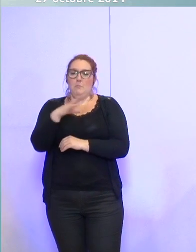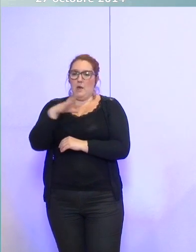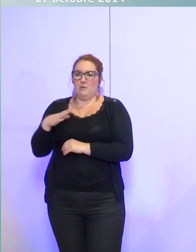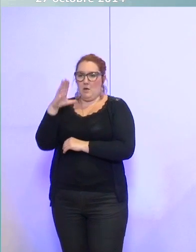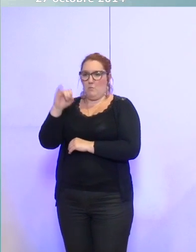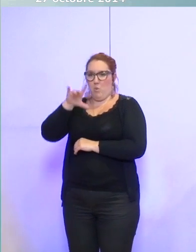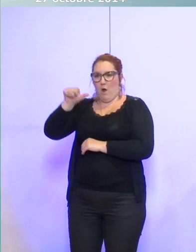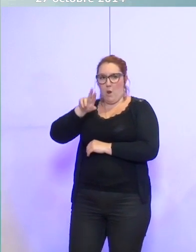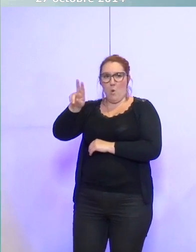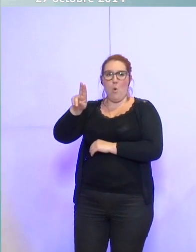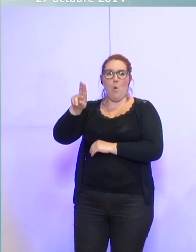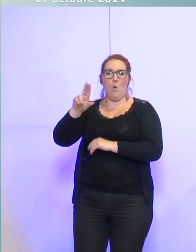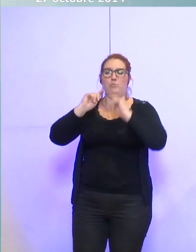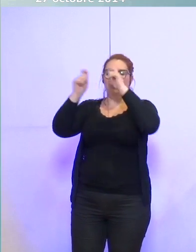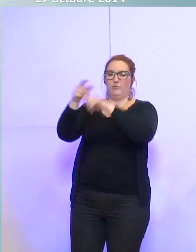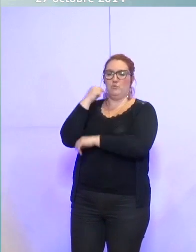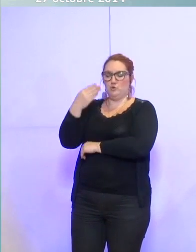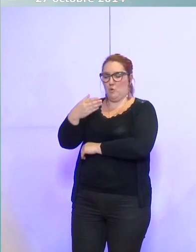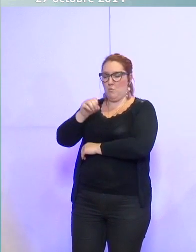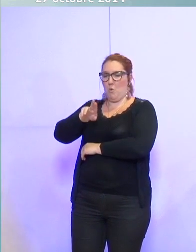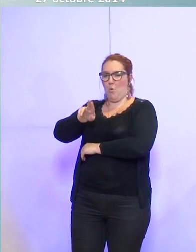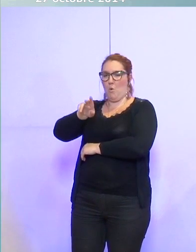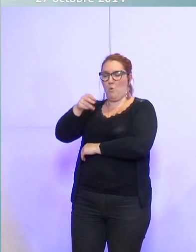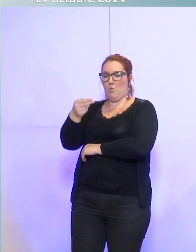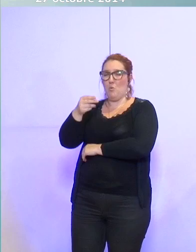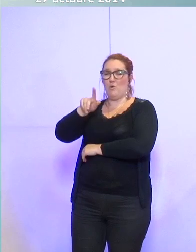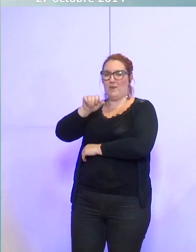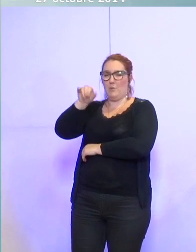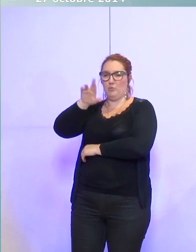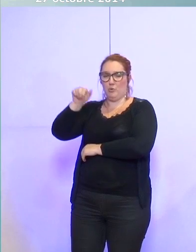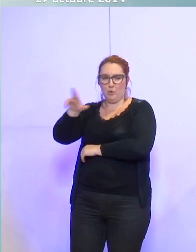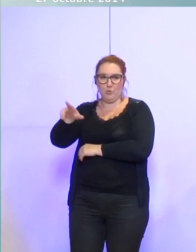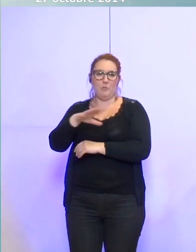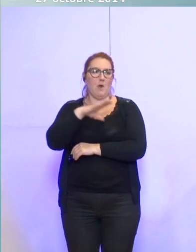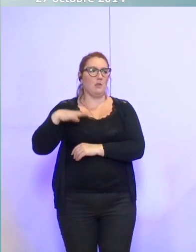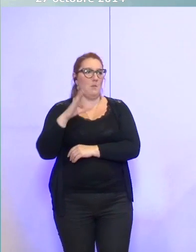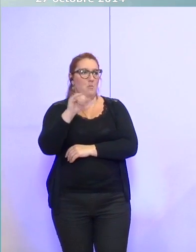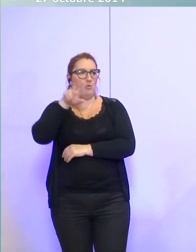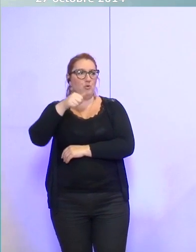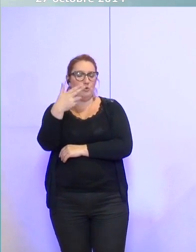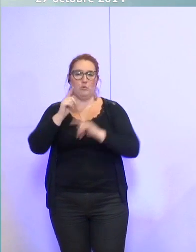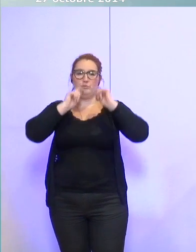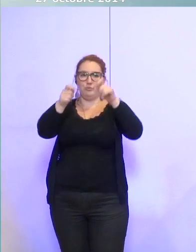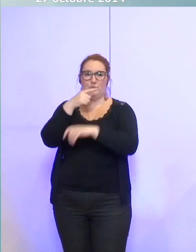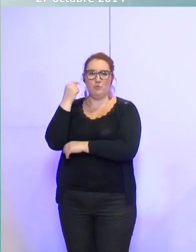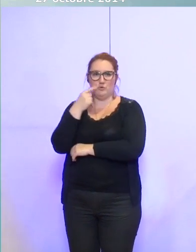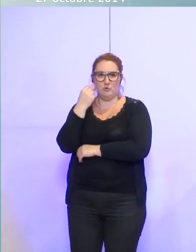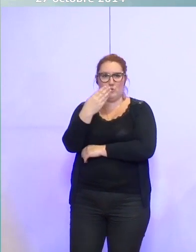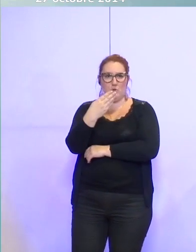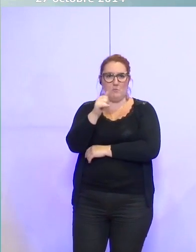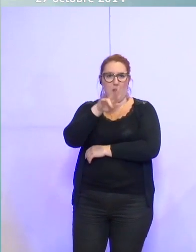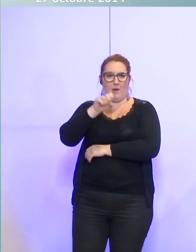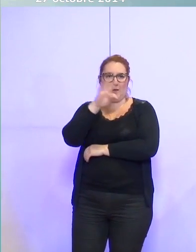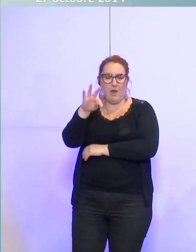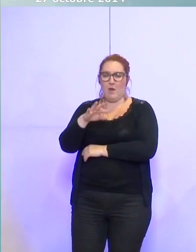Marie-Vonne Boileau donne pouvoir à Monsieur Mongaburu pour la soirée. Marie-Madeleine Bouillon donne pouvoir à Monsieur Marguet pour la soirée. Alan